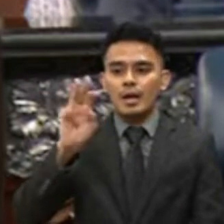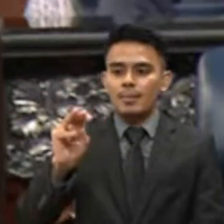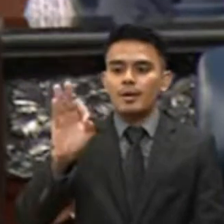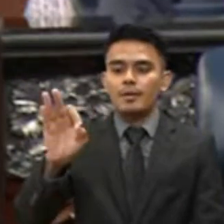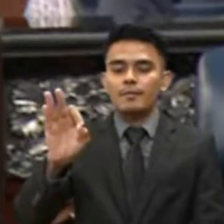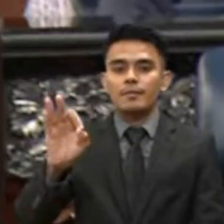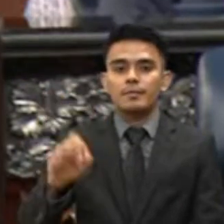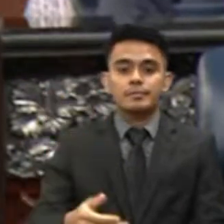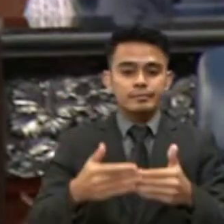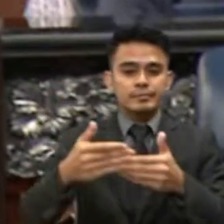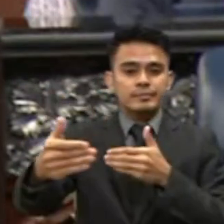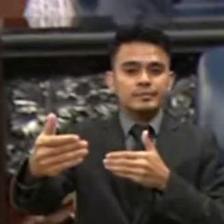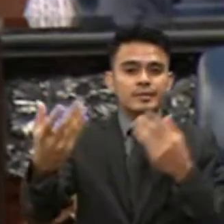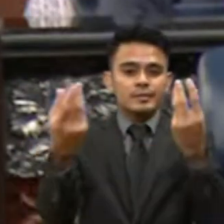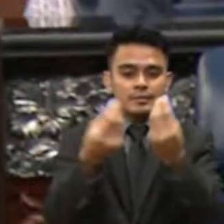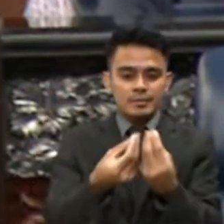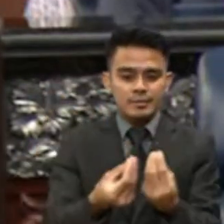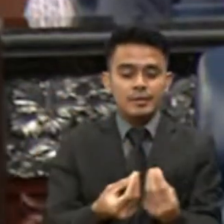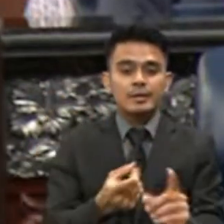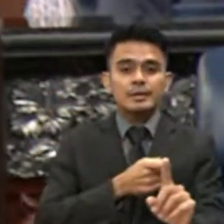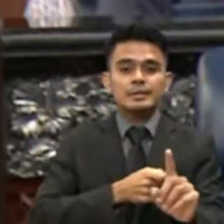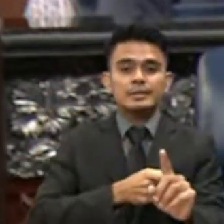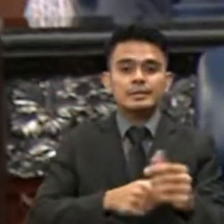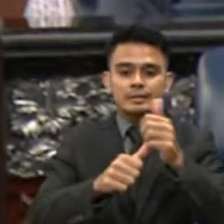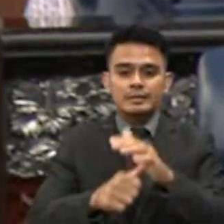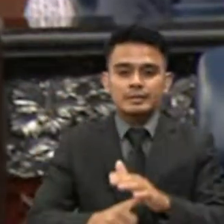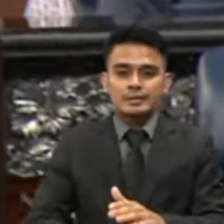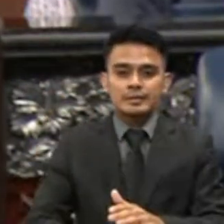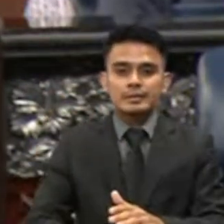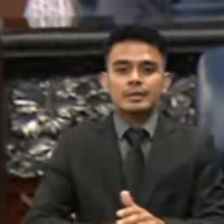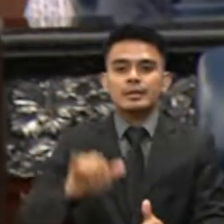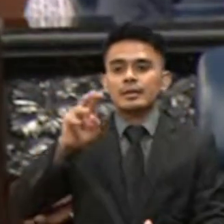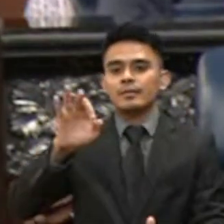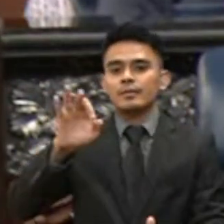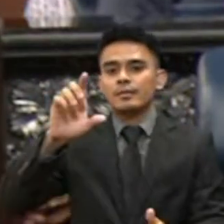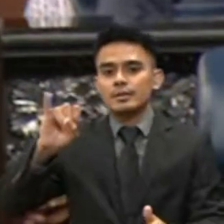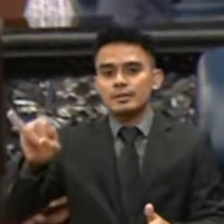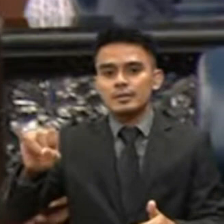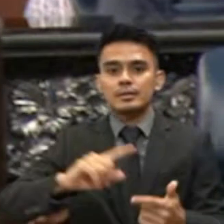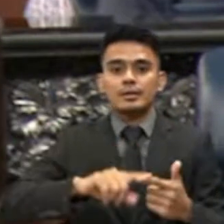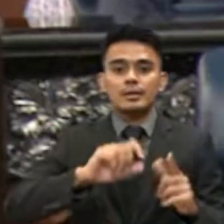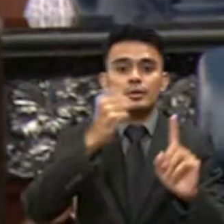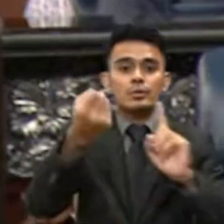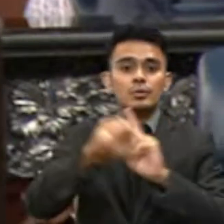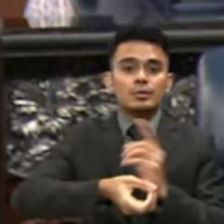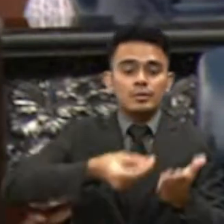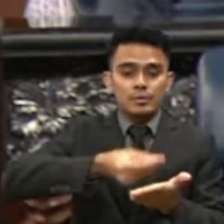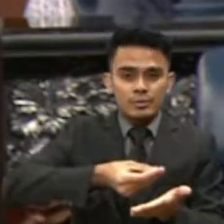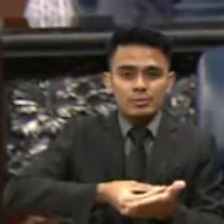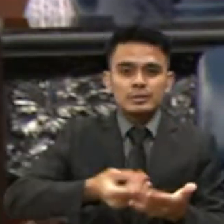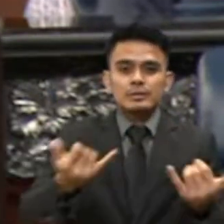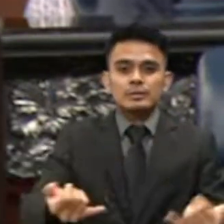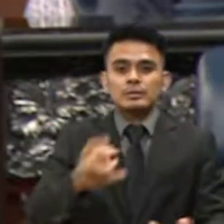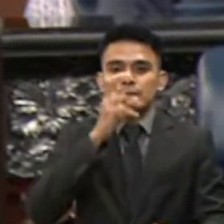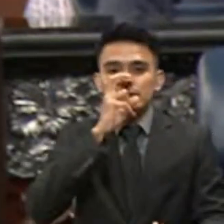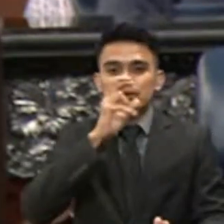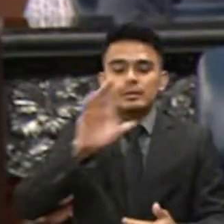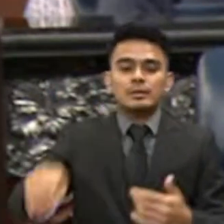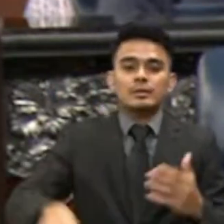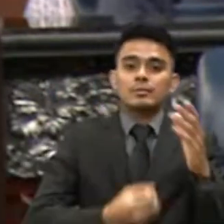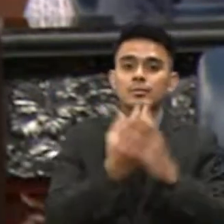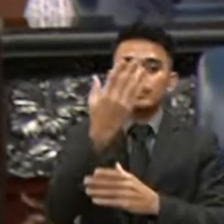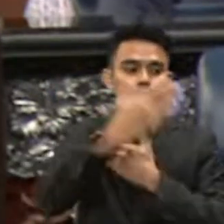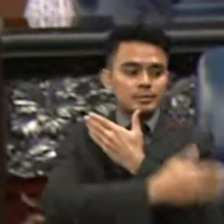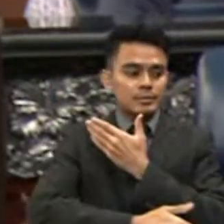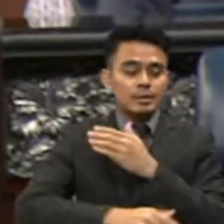unjaran ini mengambil kira kesan daripada tekanan seperti inflasi keadaan keuangan Global yang semakin ketat dan pertumbuhan ekonomi